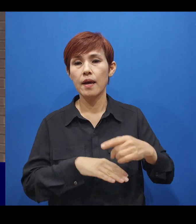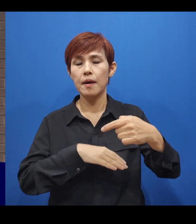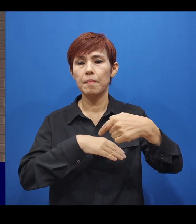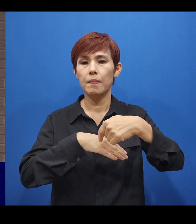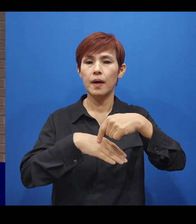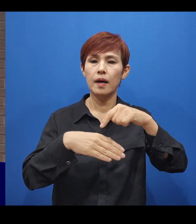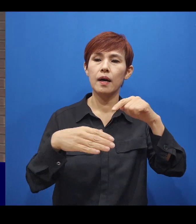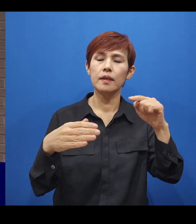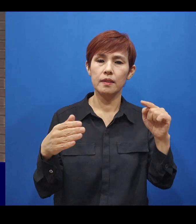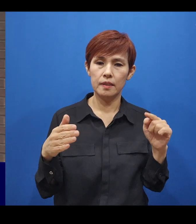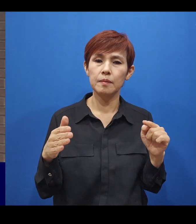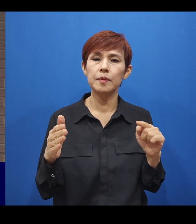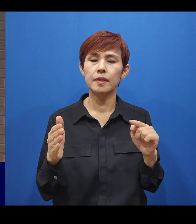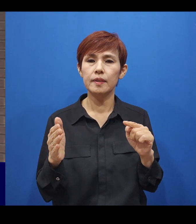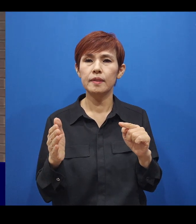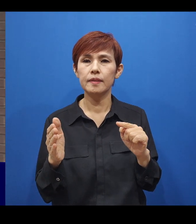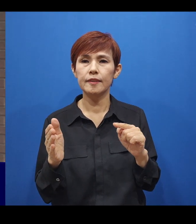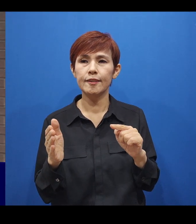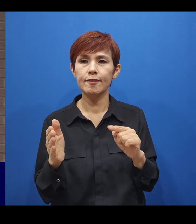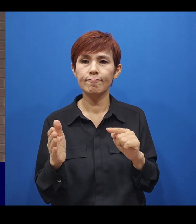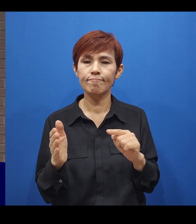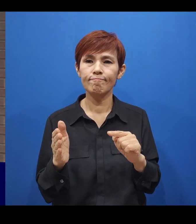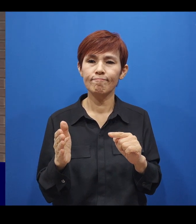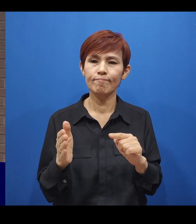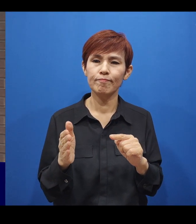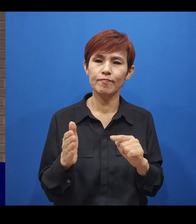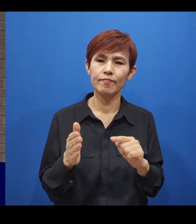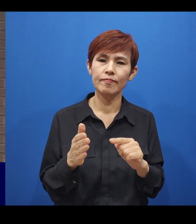우리의 마음을